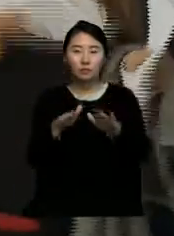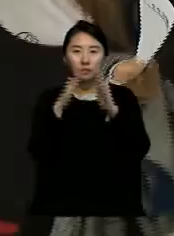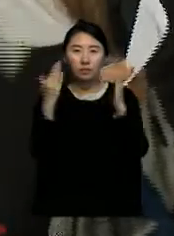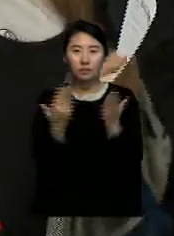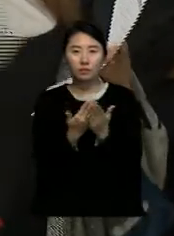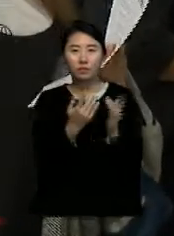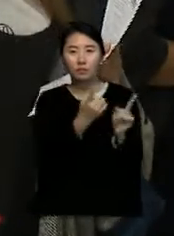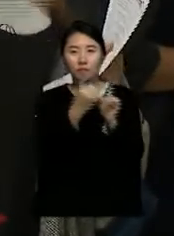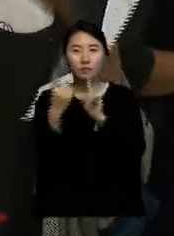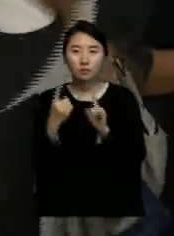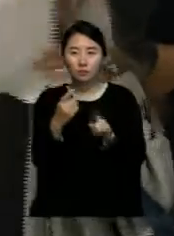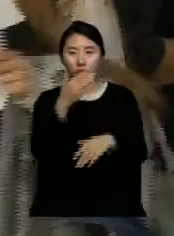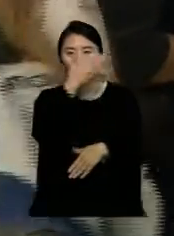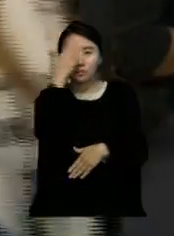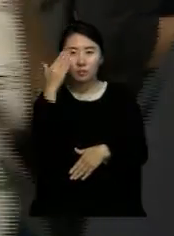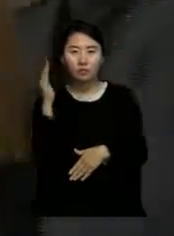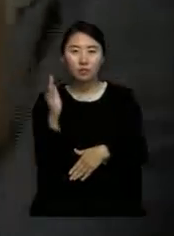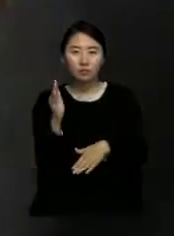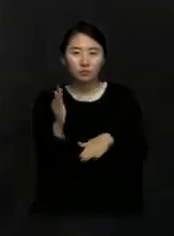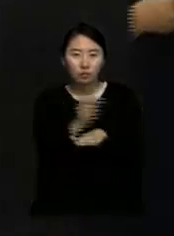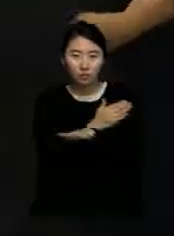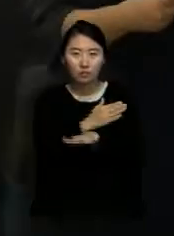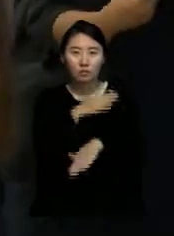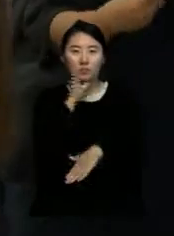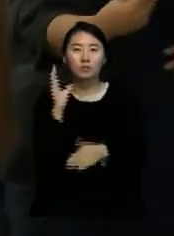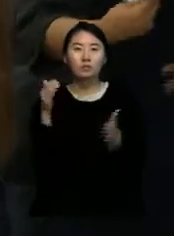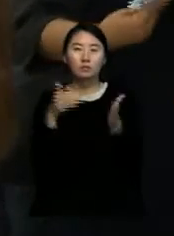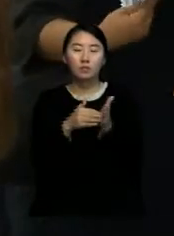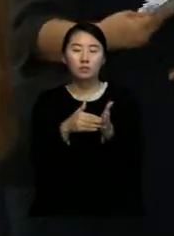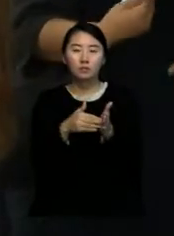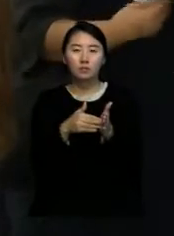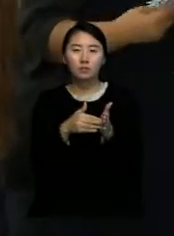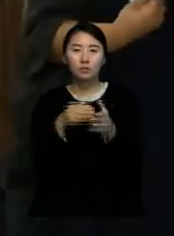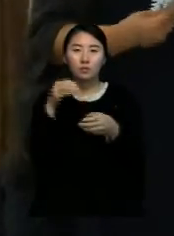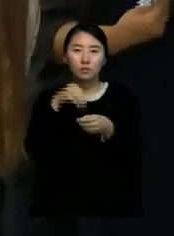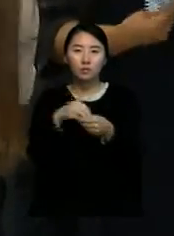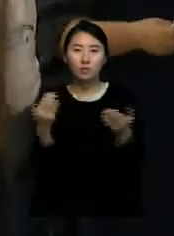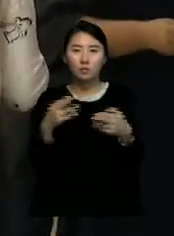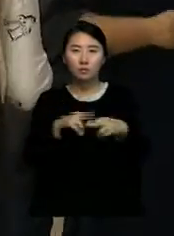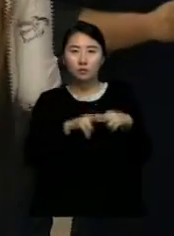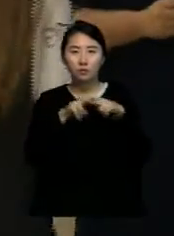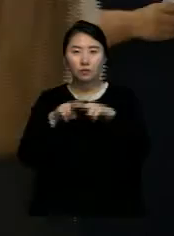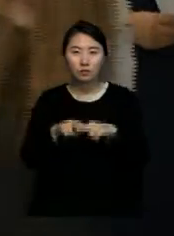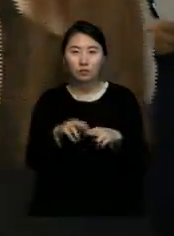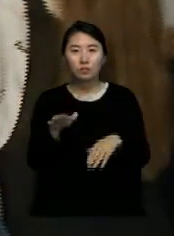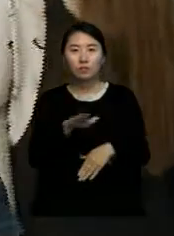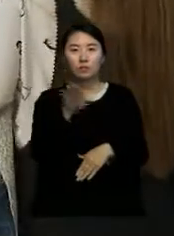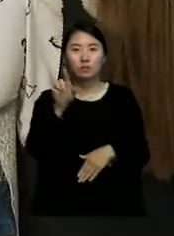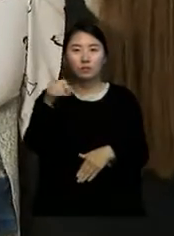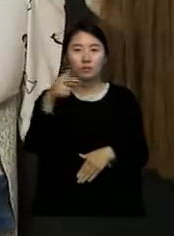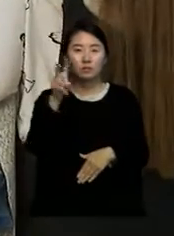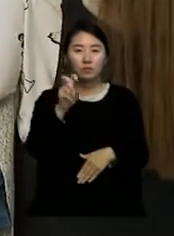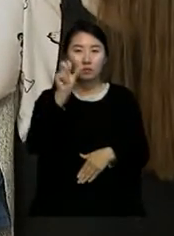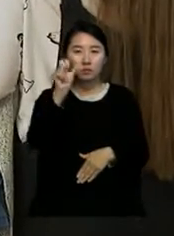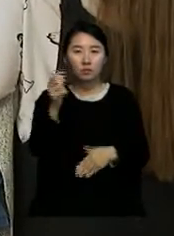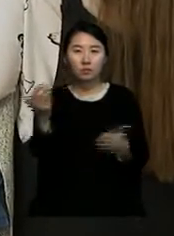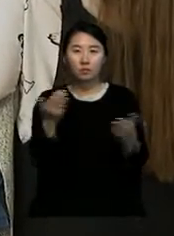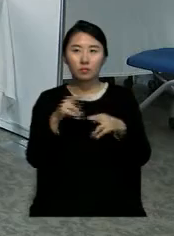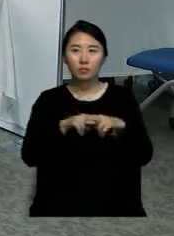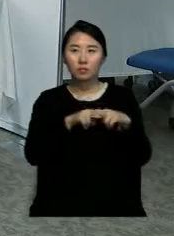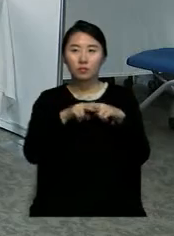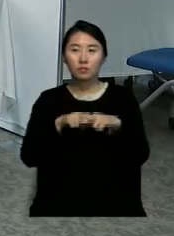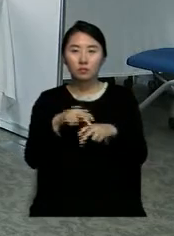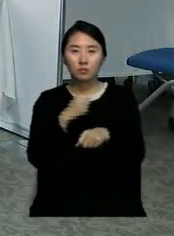계층, 그러니까 청년서부터 노년까지 포함한 일자리로서 우리가 한 125개 일자리를